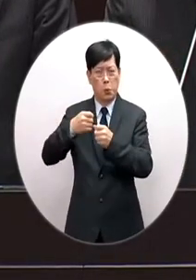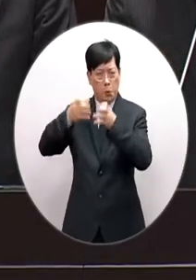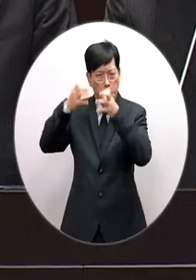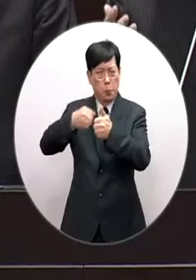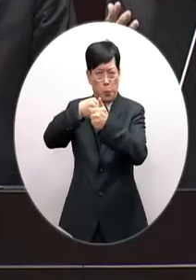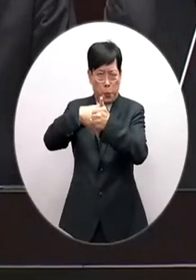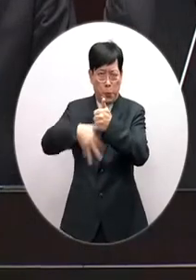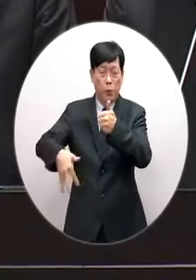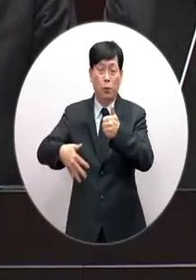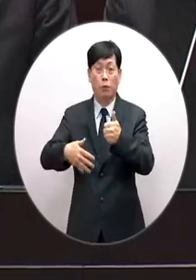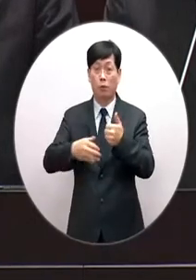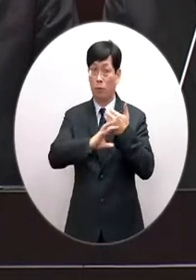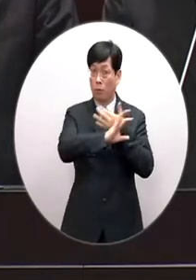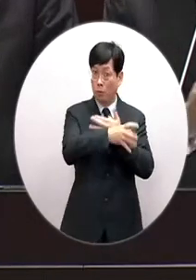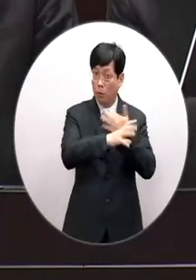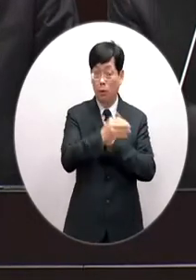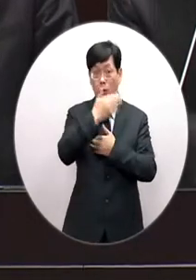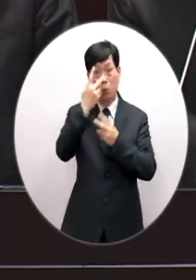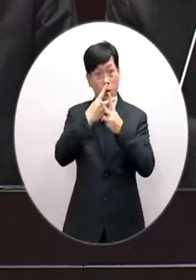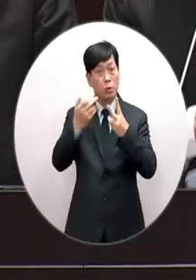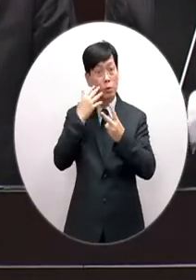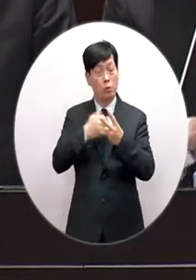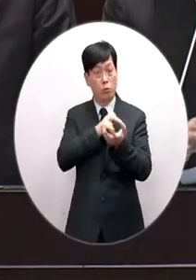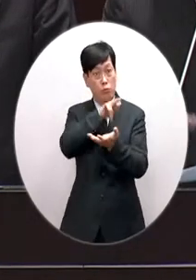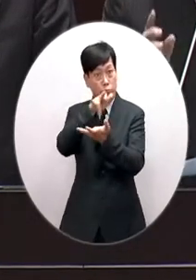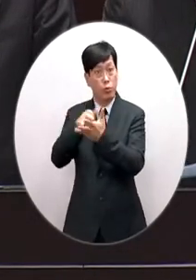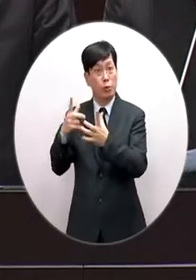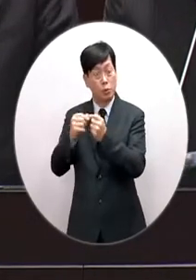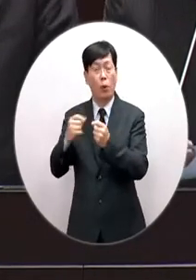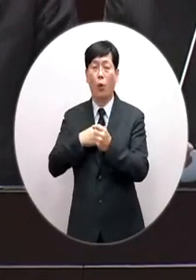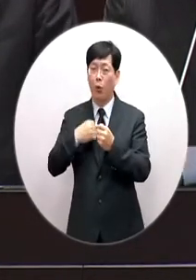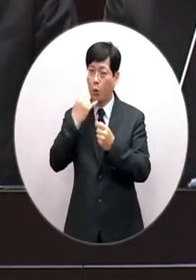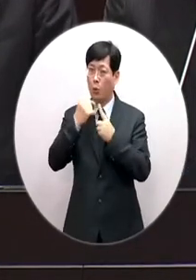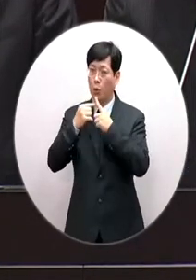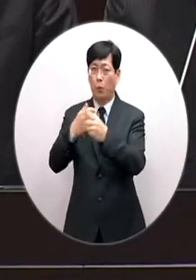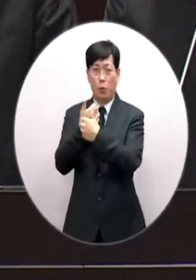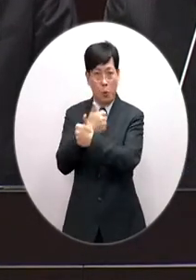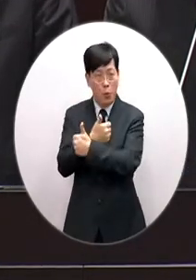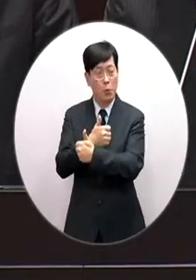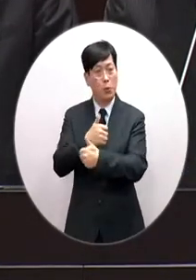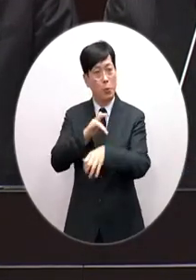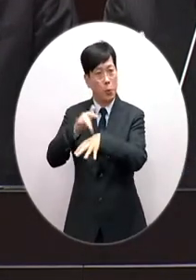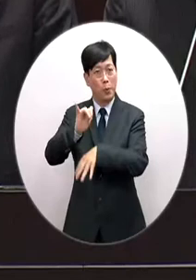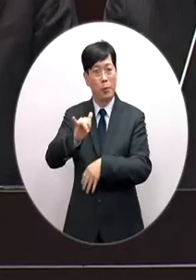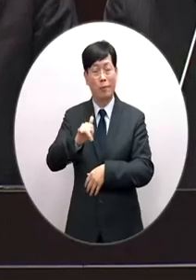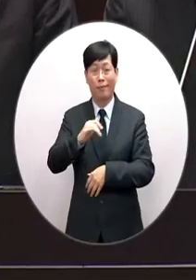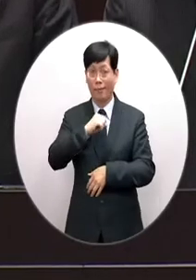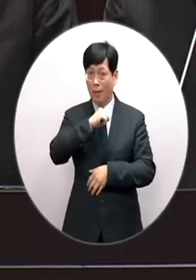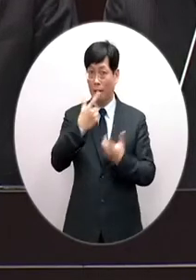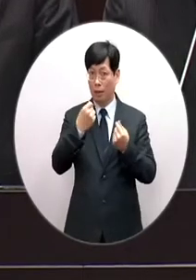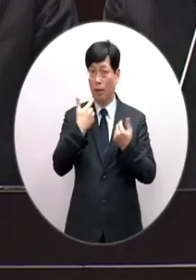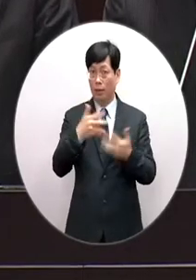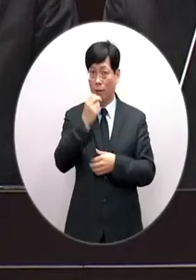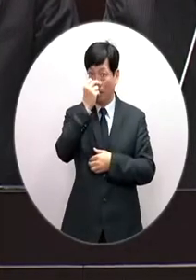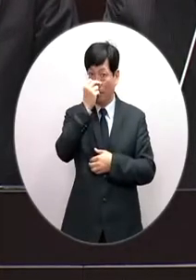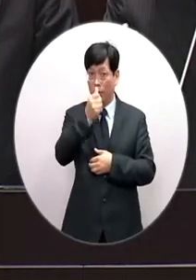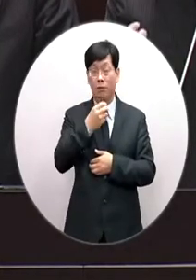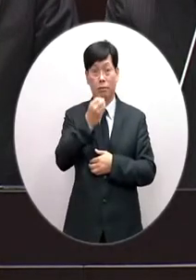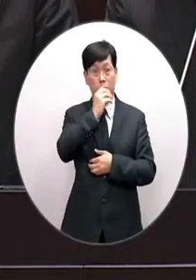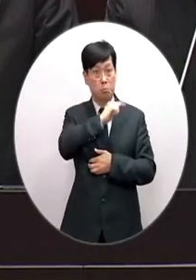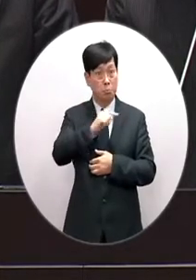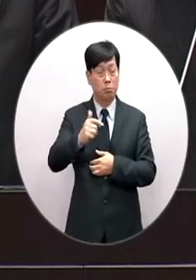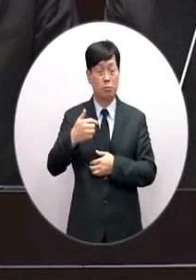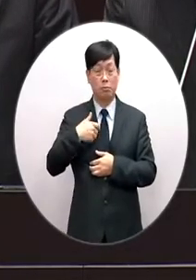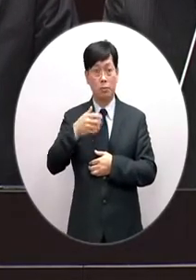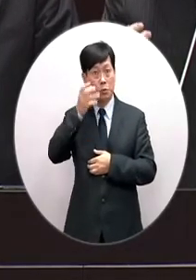变成我国外的旅客进到日本一下就体验的一项。那现在台湾有很多好的农特产品，观光客